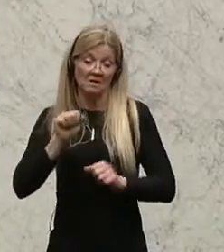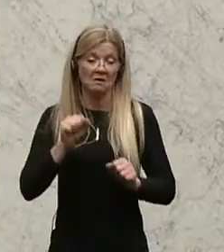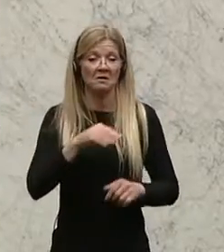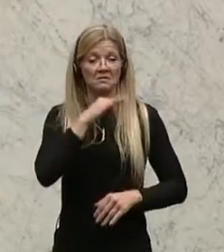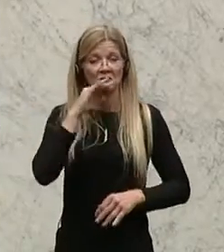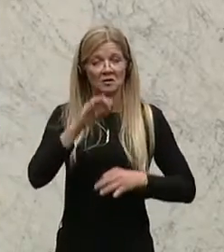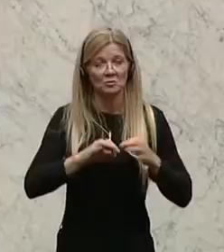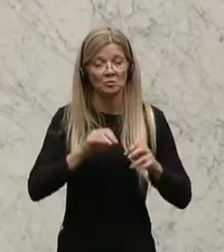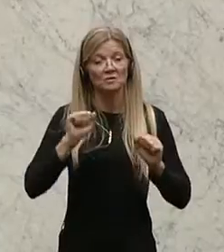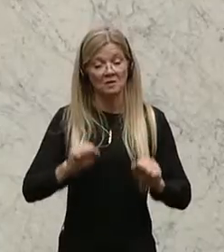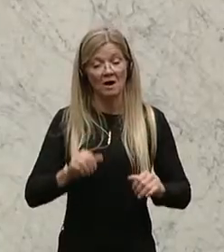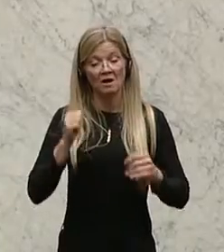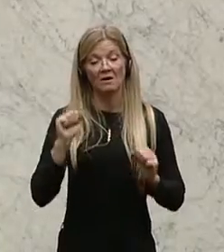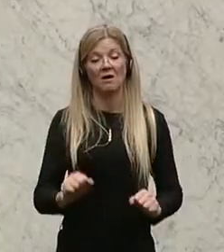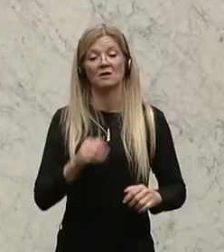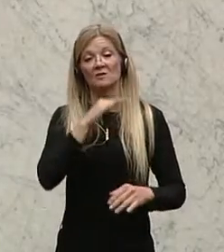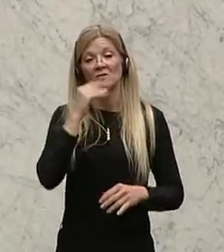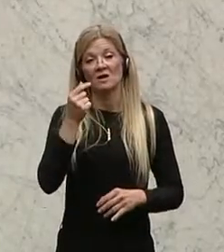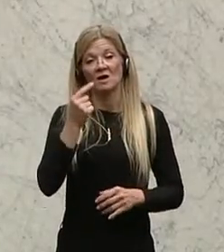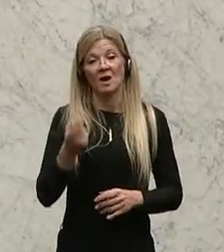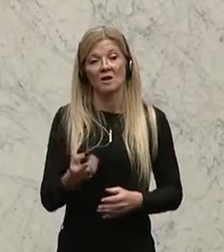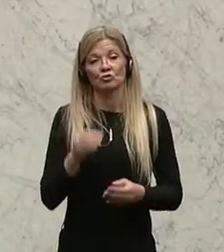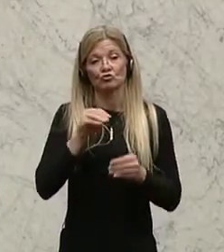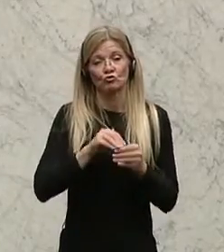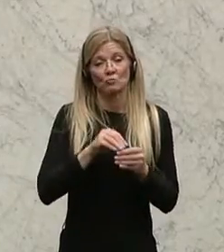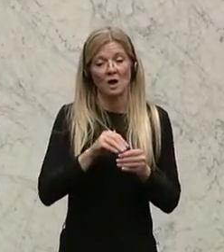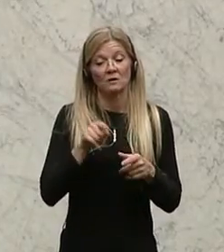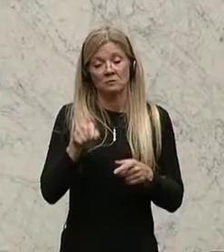zu heben und dort sollten Sie Ihren Fokus hinlegen. Wenn Sie da